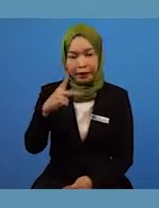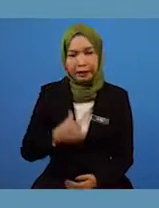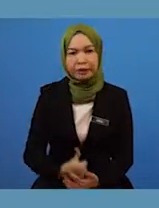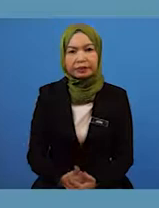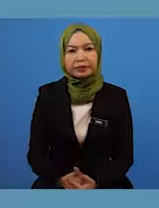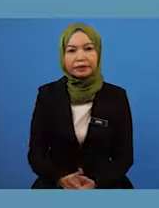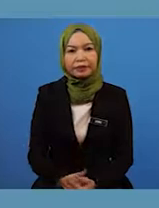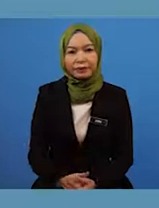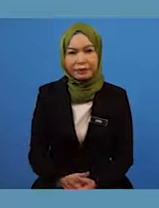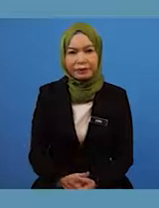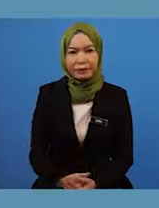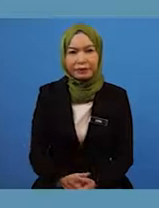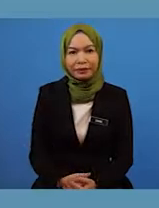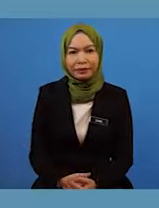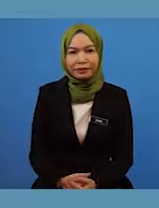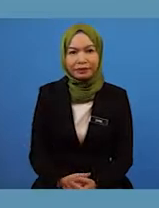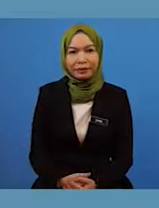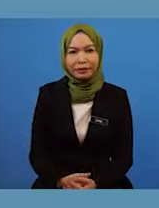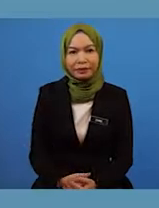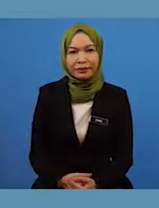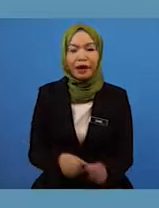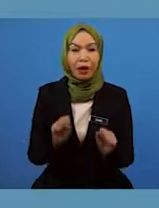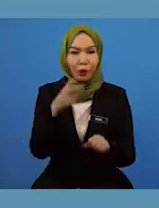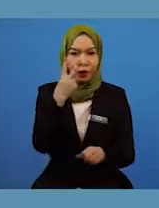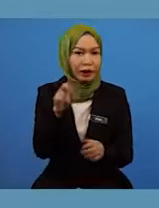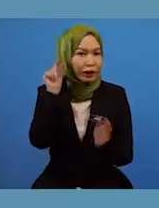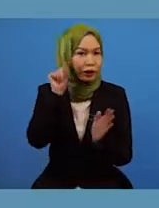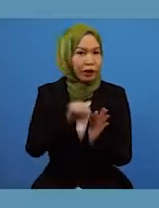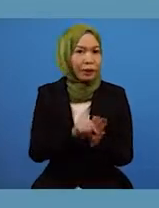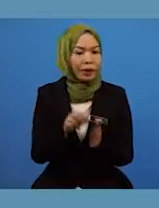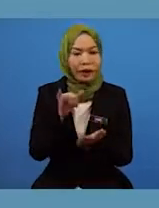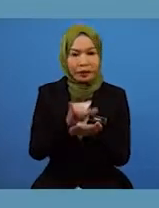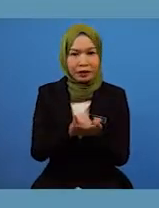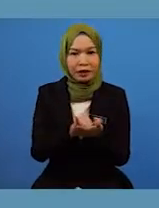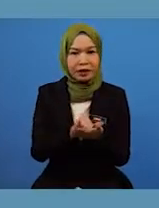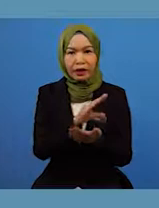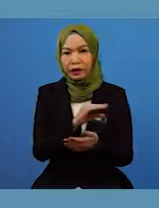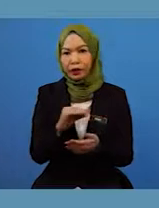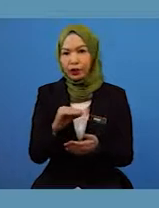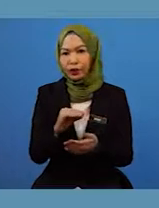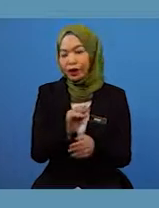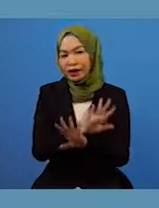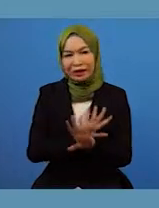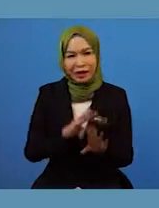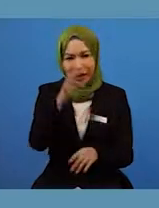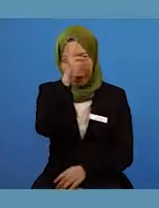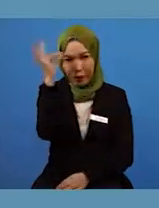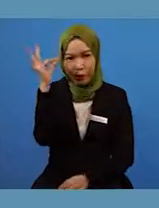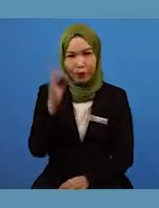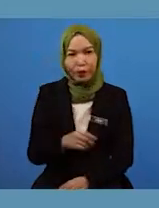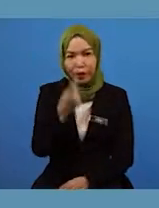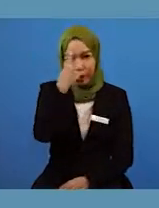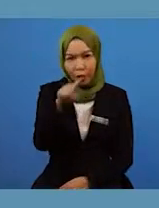tindak balas, seperti dalam rajah ini. Dan murid-murid jangan lupa untuk